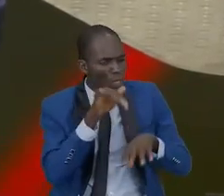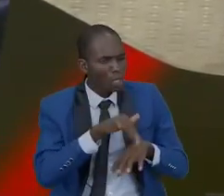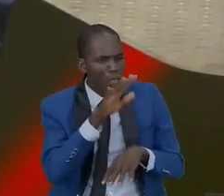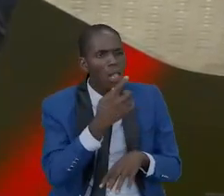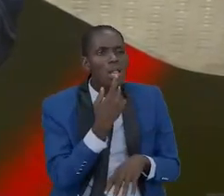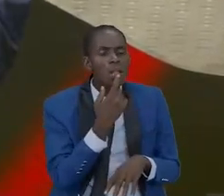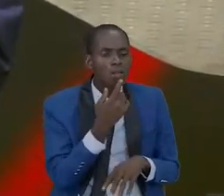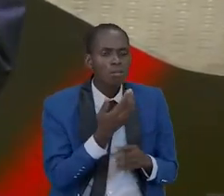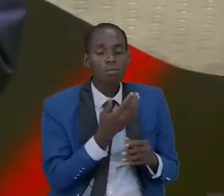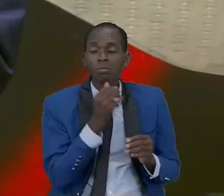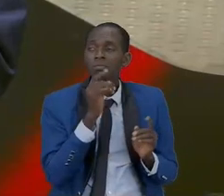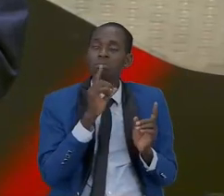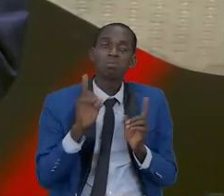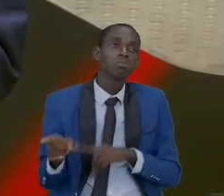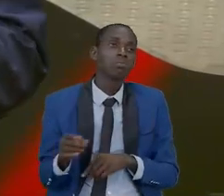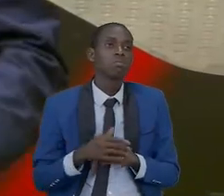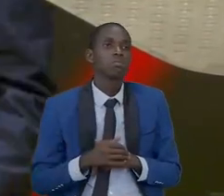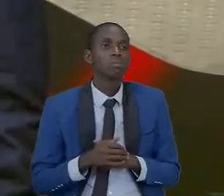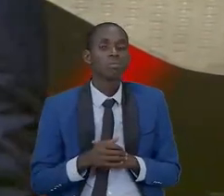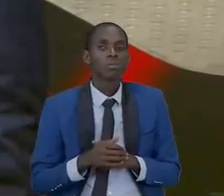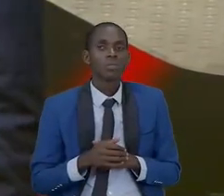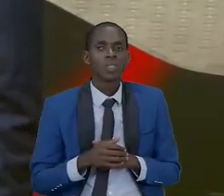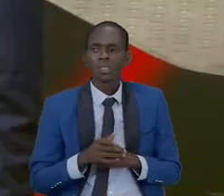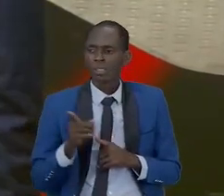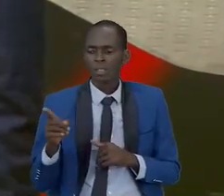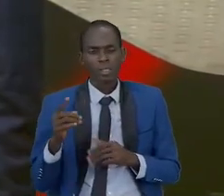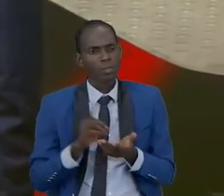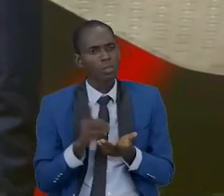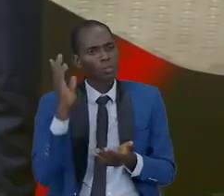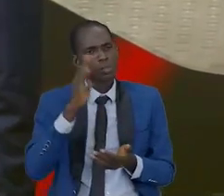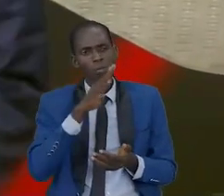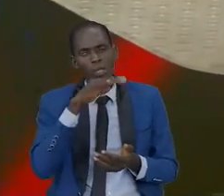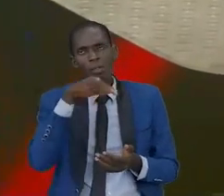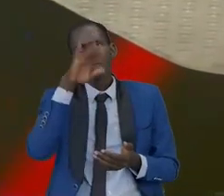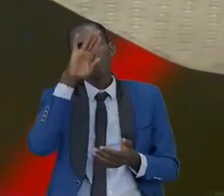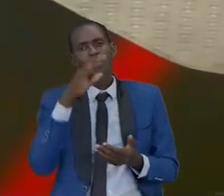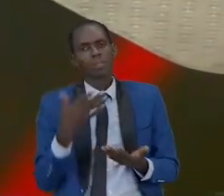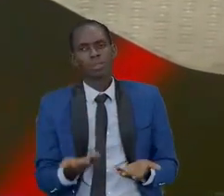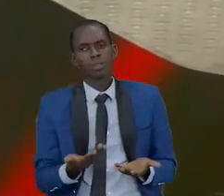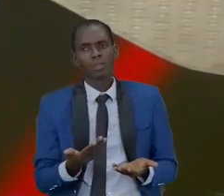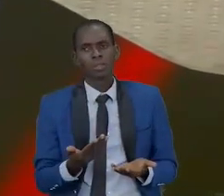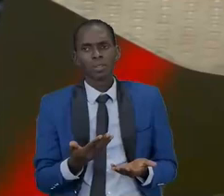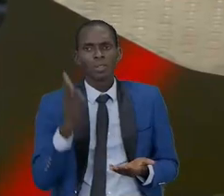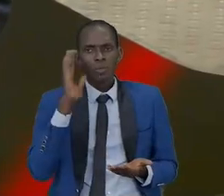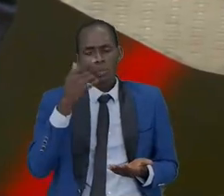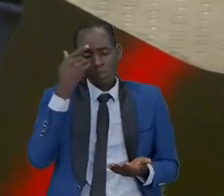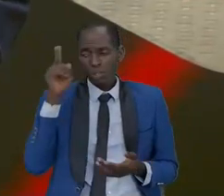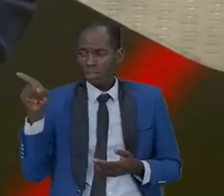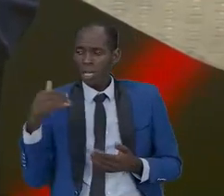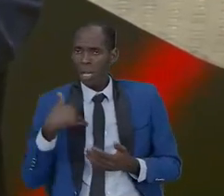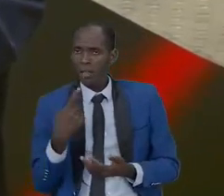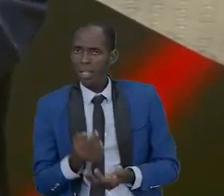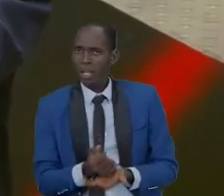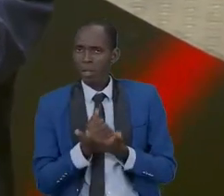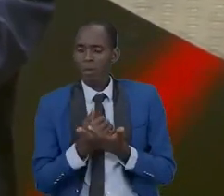la condition ta langue pas de réponse ce médecin sera frustré parce que il a l'assistance